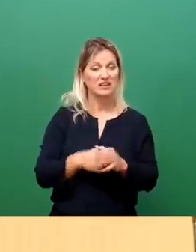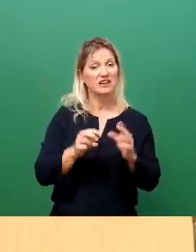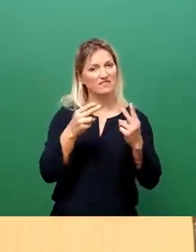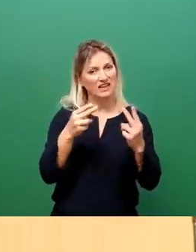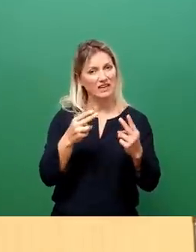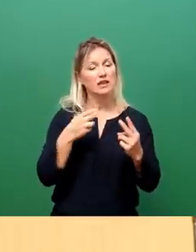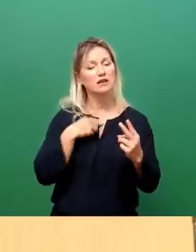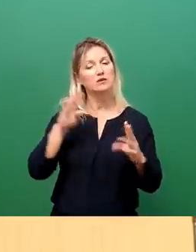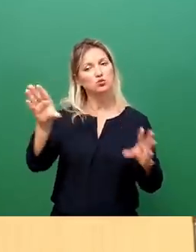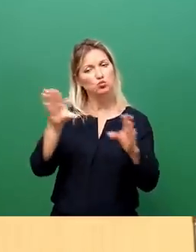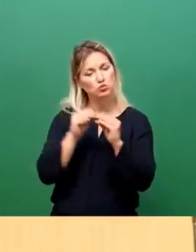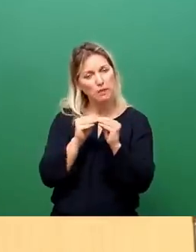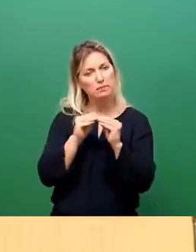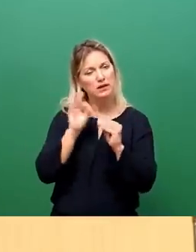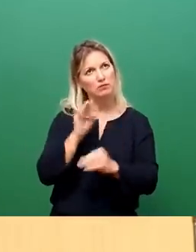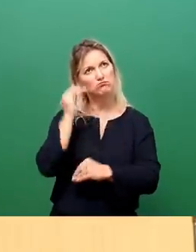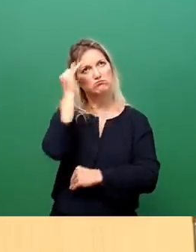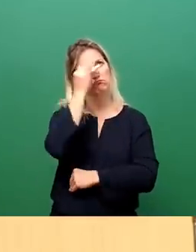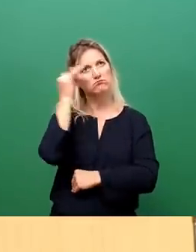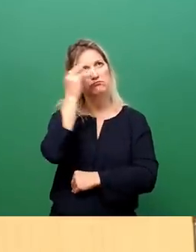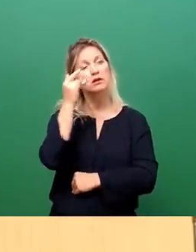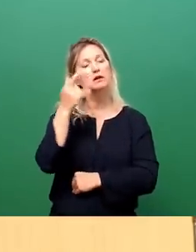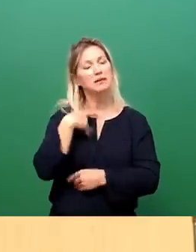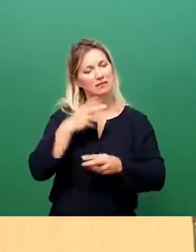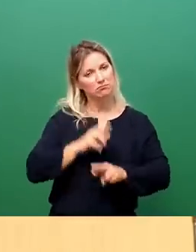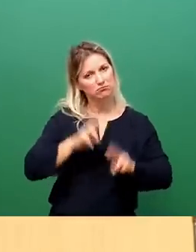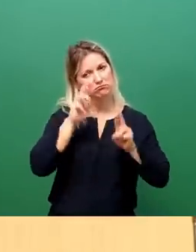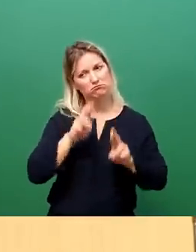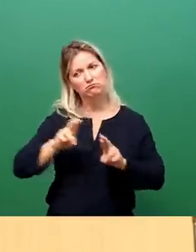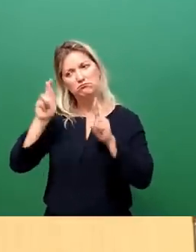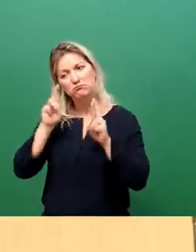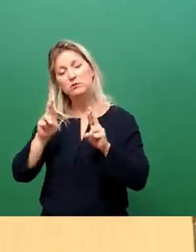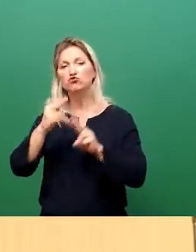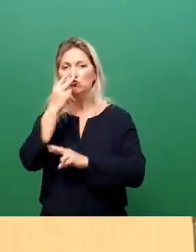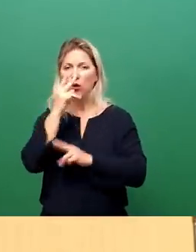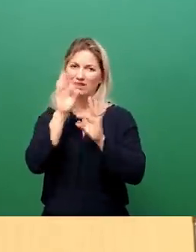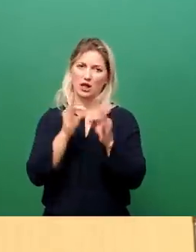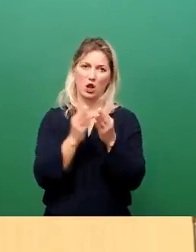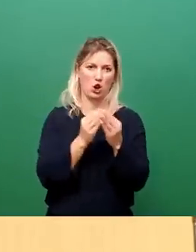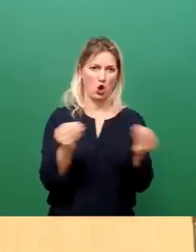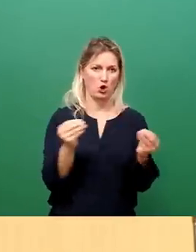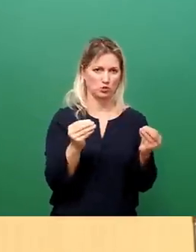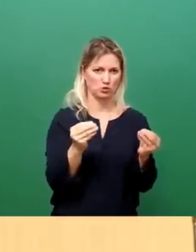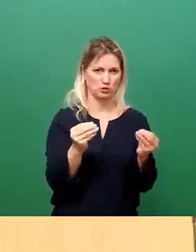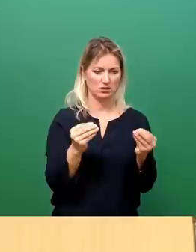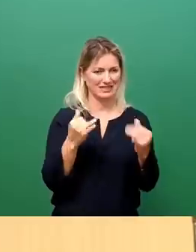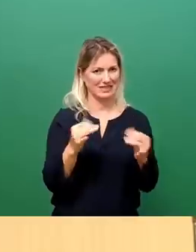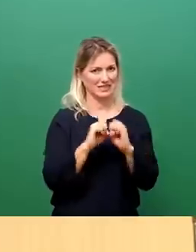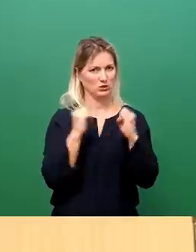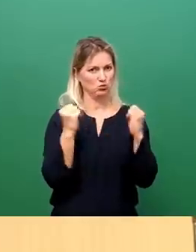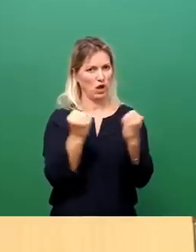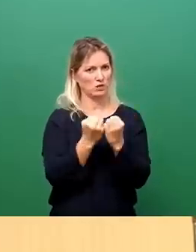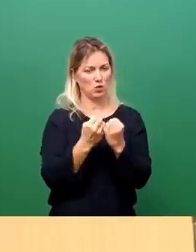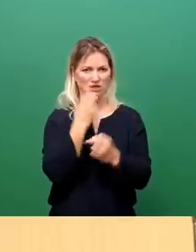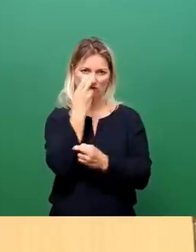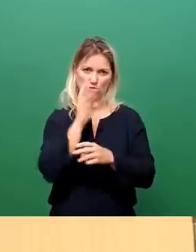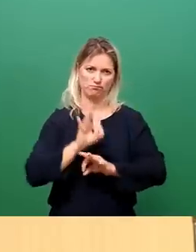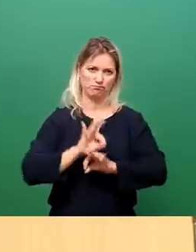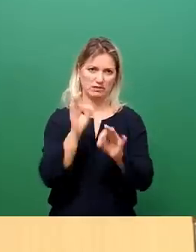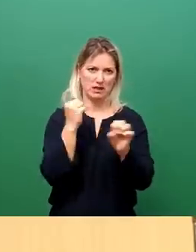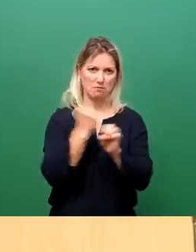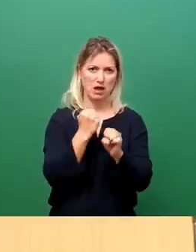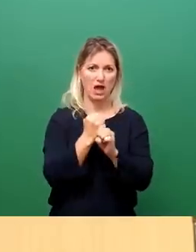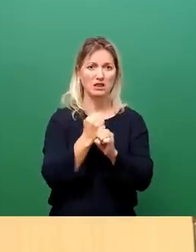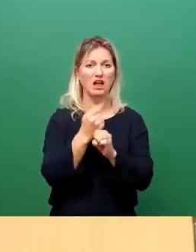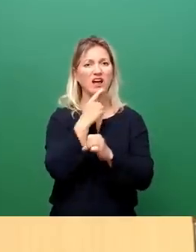konstruktiv und im gegenseitigen Respekt nach einer Lösung für die derzeitige Situation suchen. Es geht nicht um Impfgegnerschaft,